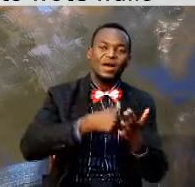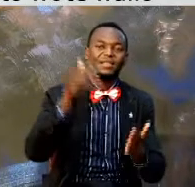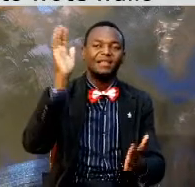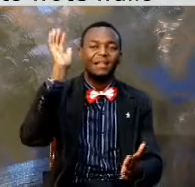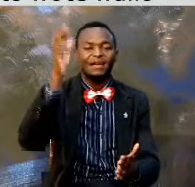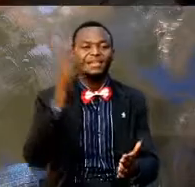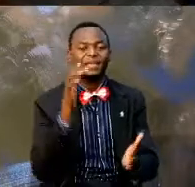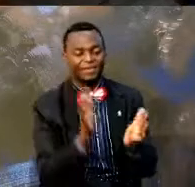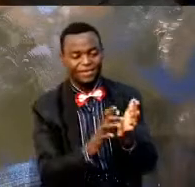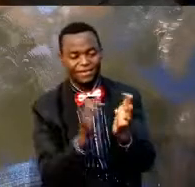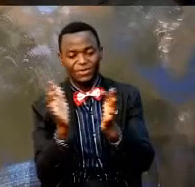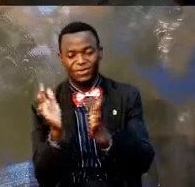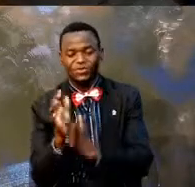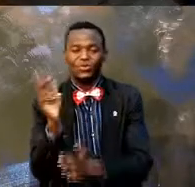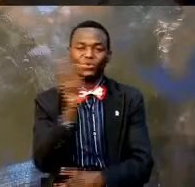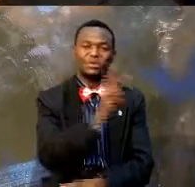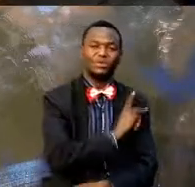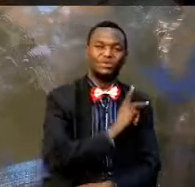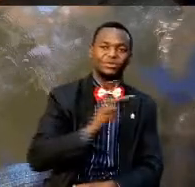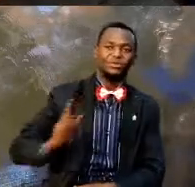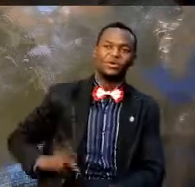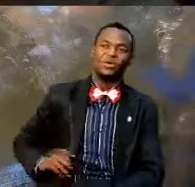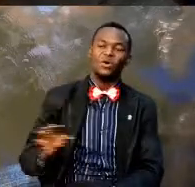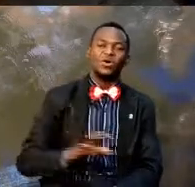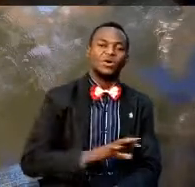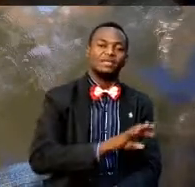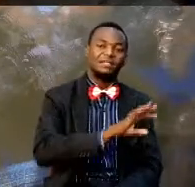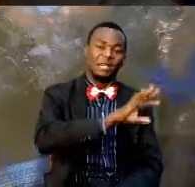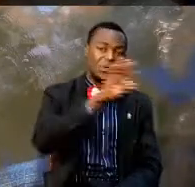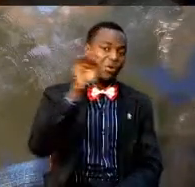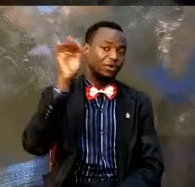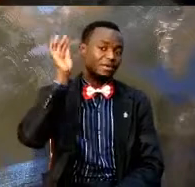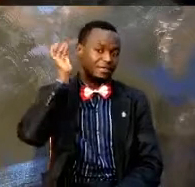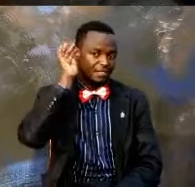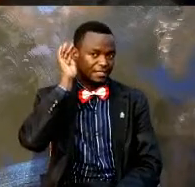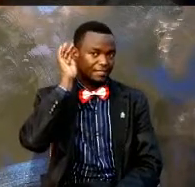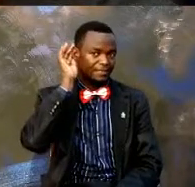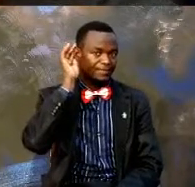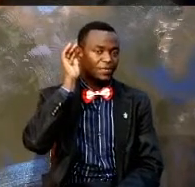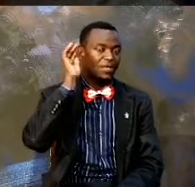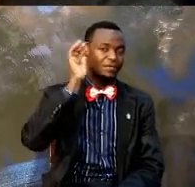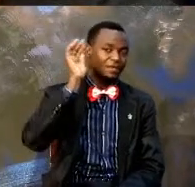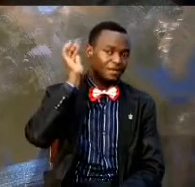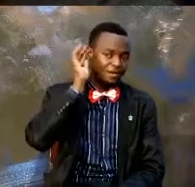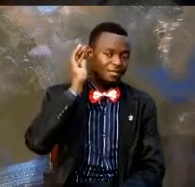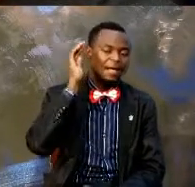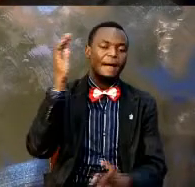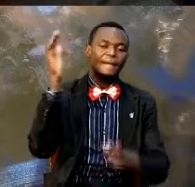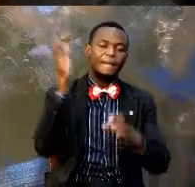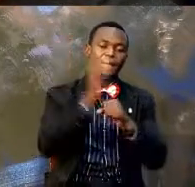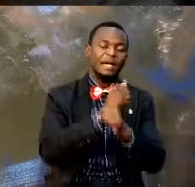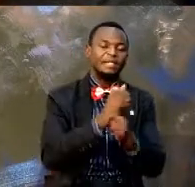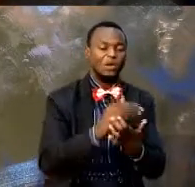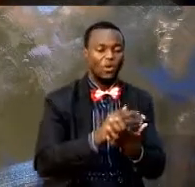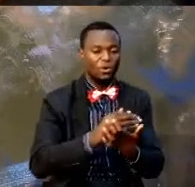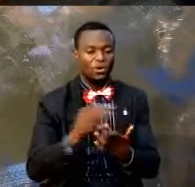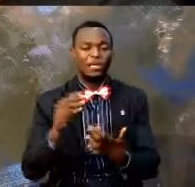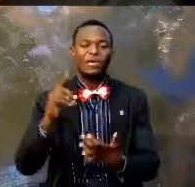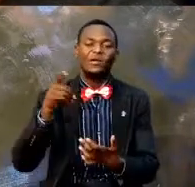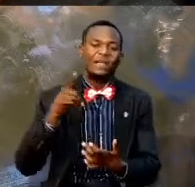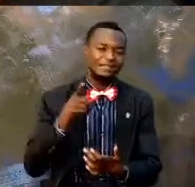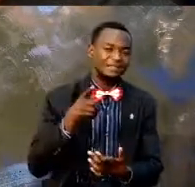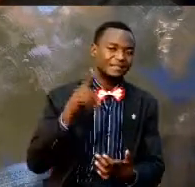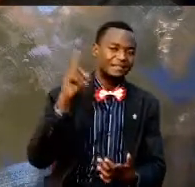lake Yesu Kristo. Moja sikiliza. Moja sikiliza. Mpate ondoleo la